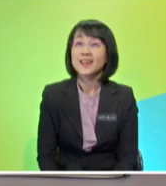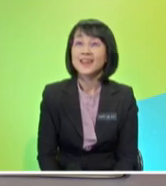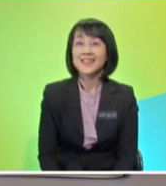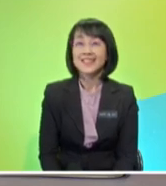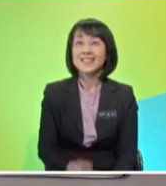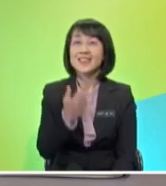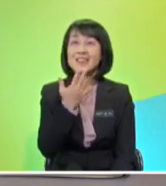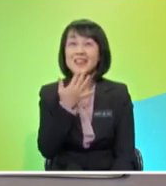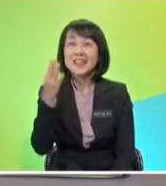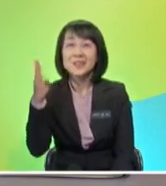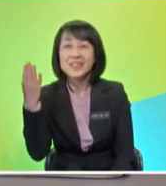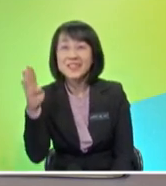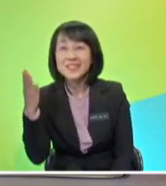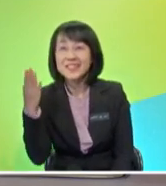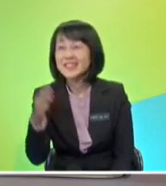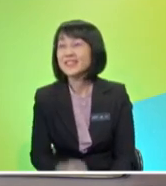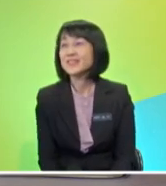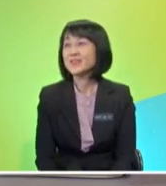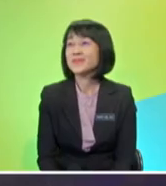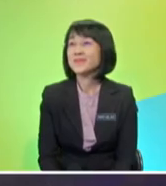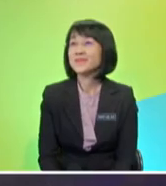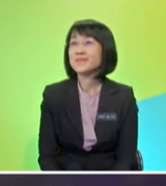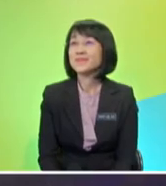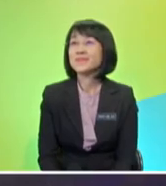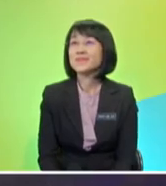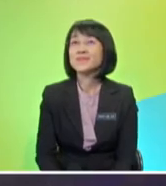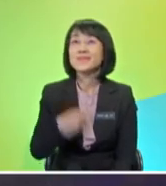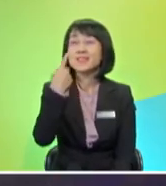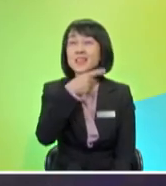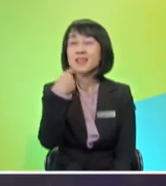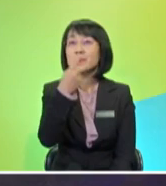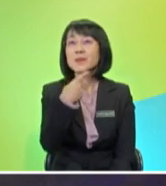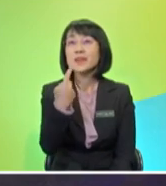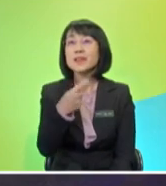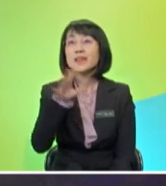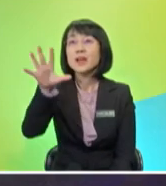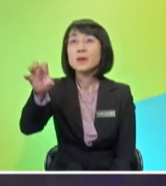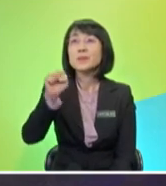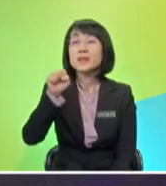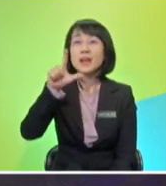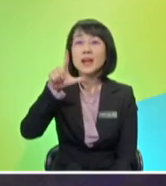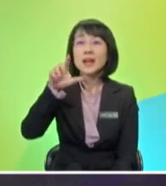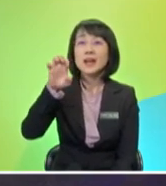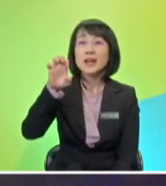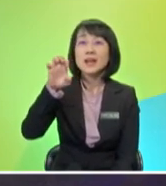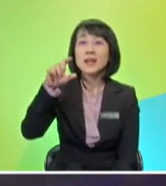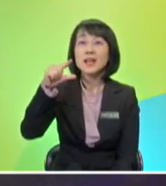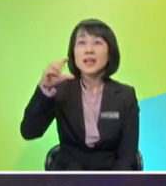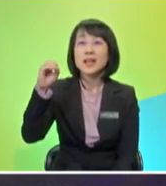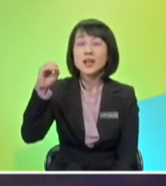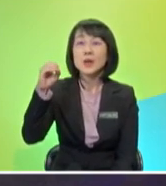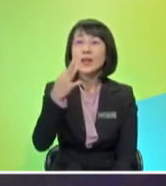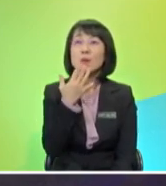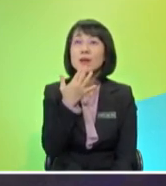Ya, berwarna biru, cikgu. Warna biru. Okey. Siapa ya yang pegang Lego berwarna biru? Boleh tak angkat tangan kat cikgu?